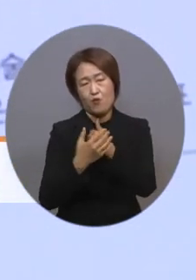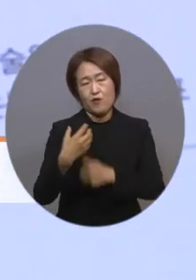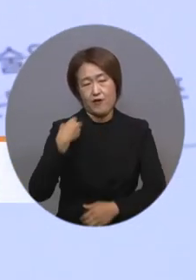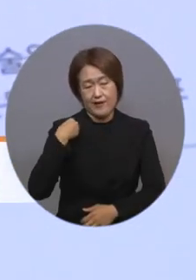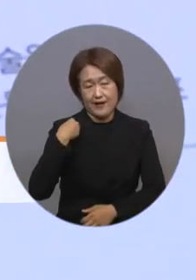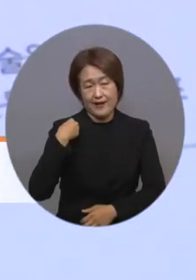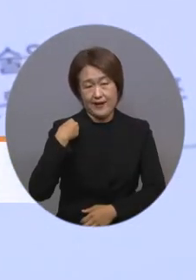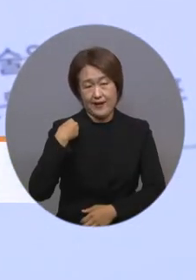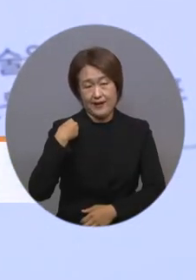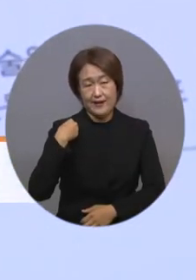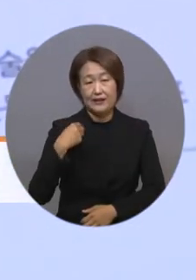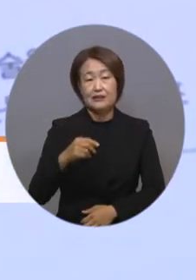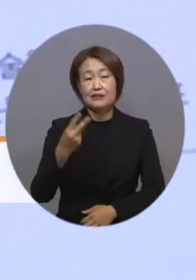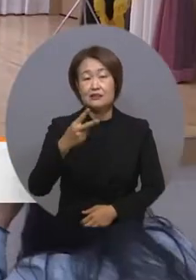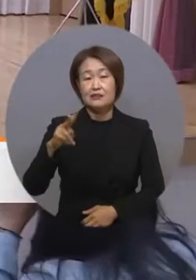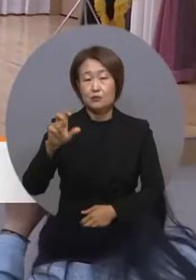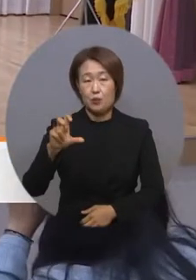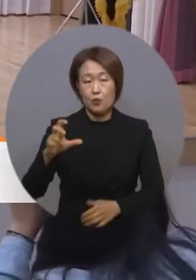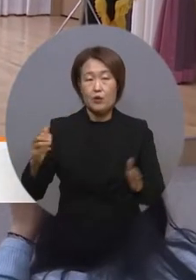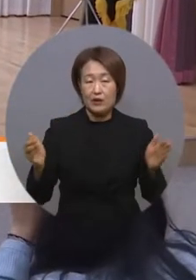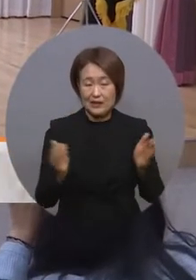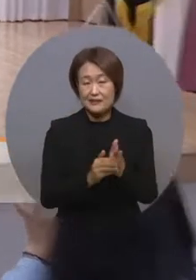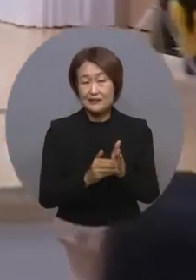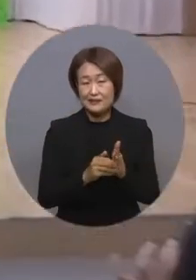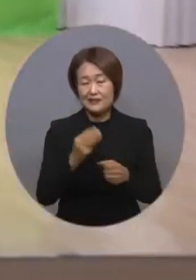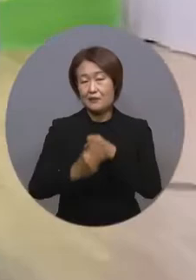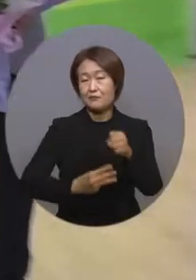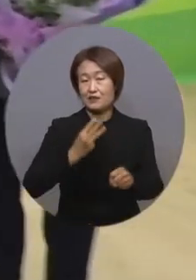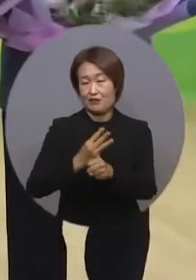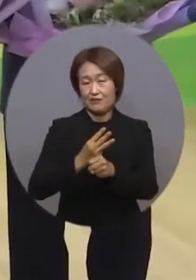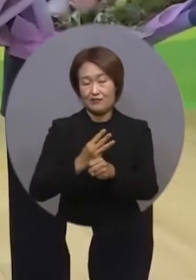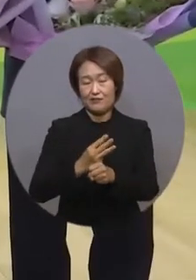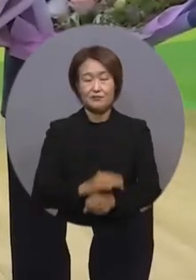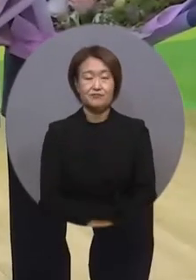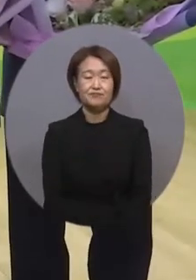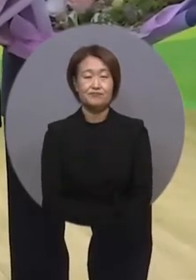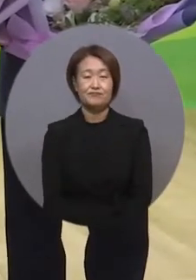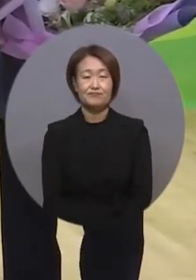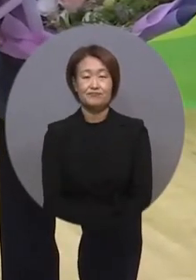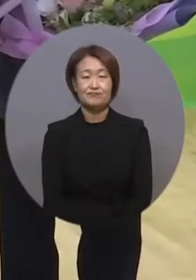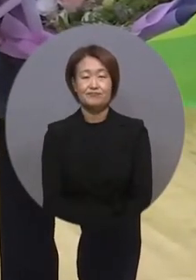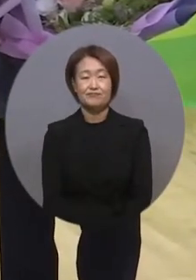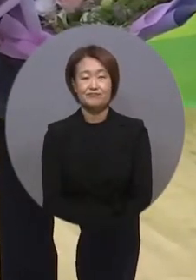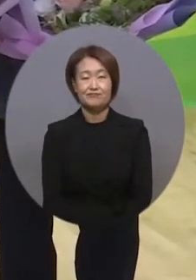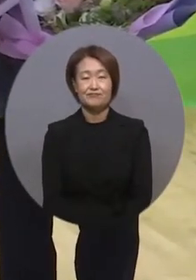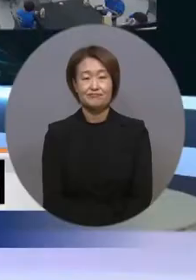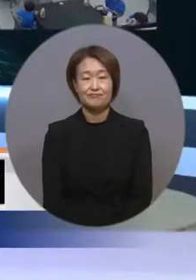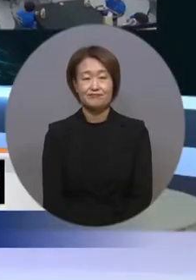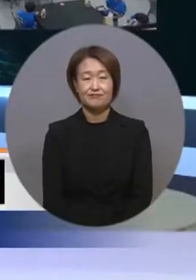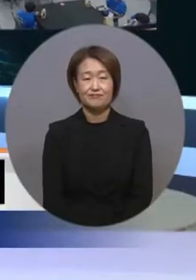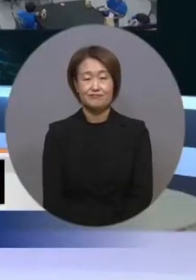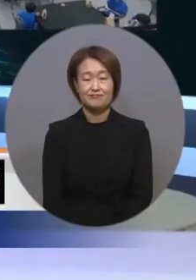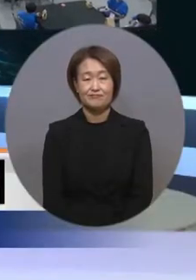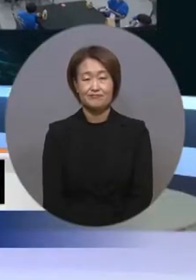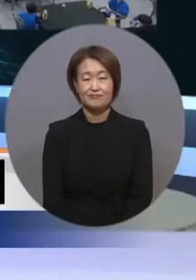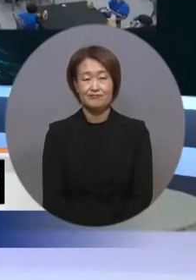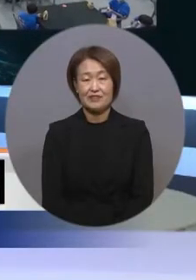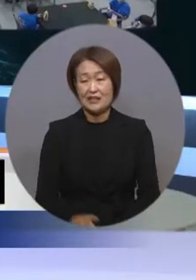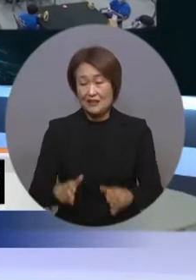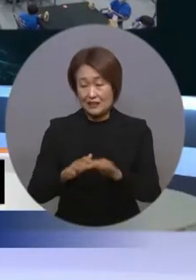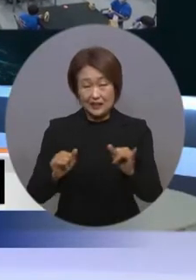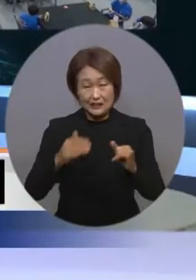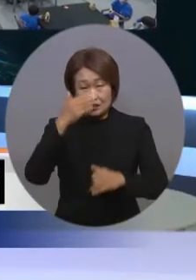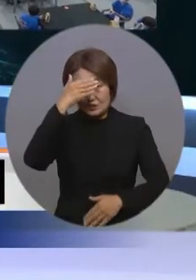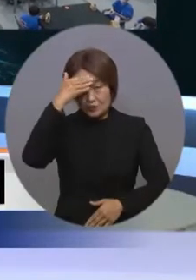임기는 2025년 9월 30일까지 3년입니다. 복지TV 뉴스 정돈입니다. 장애